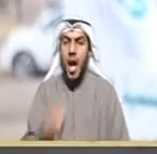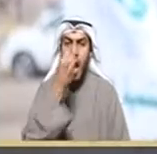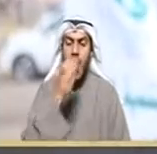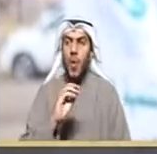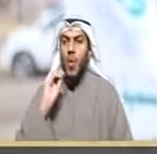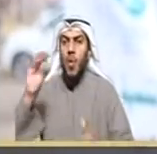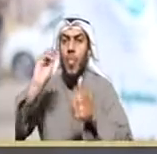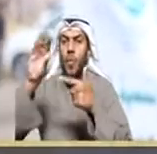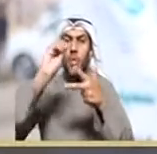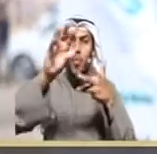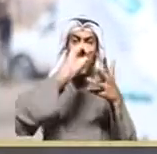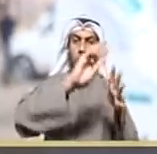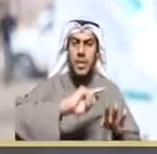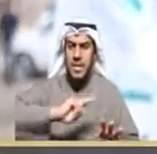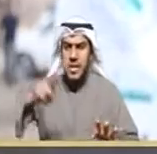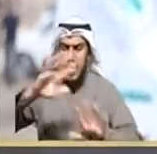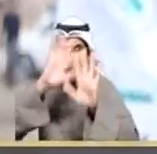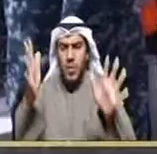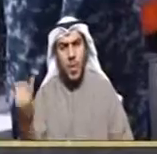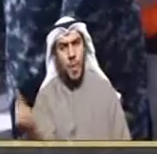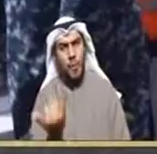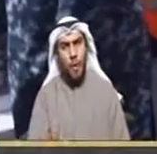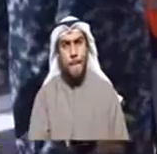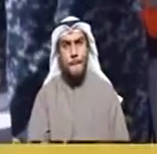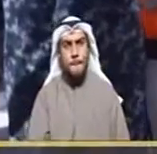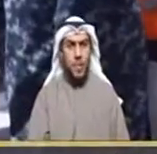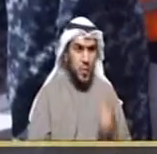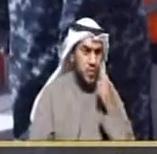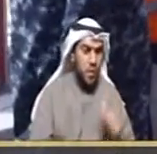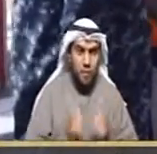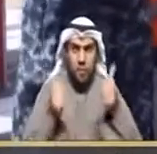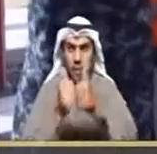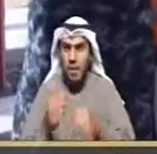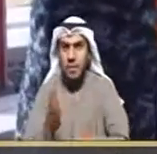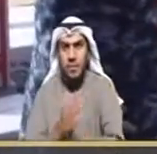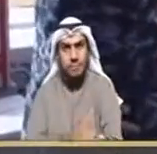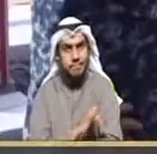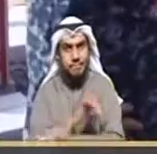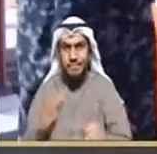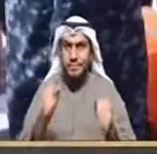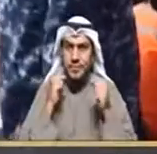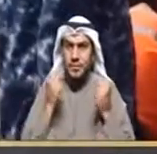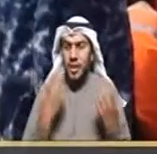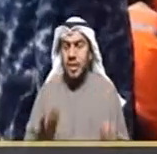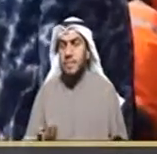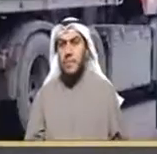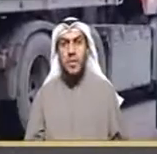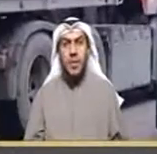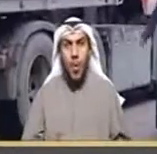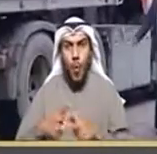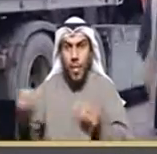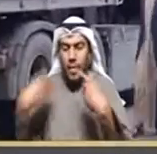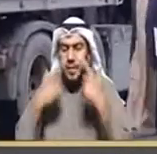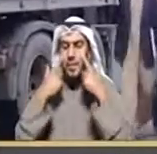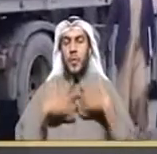مناطق الفرات الأوسط والتي تشمل محافظة بابل. العائلات النازحة بدورها ثمنت هذه الجهود الإنسانية العظيمة